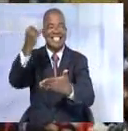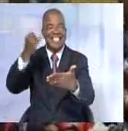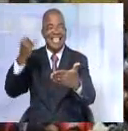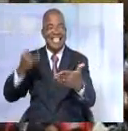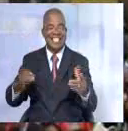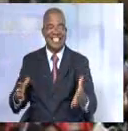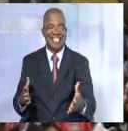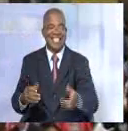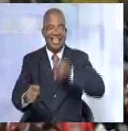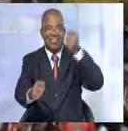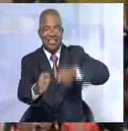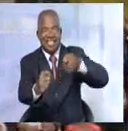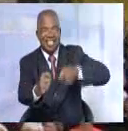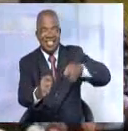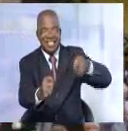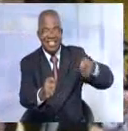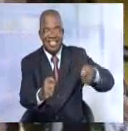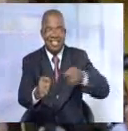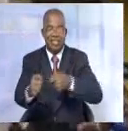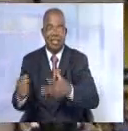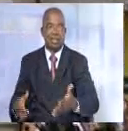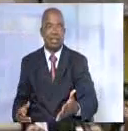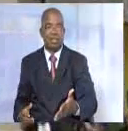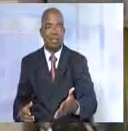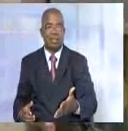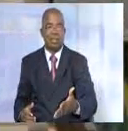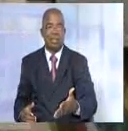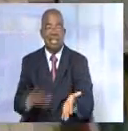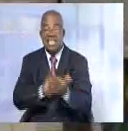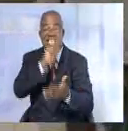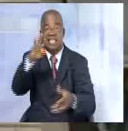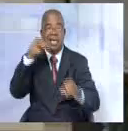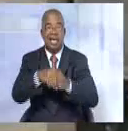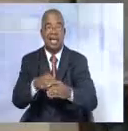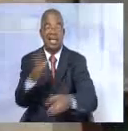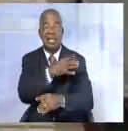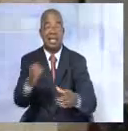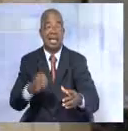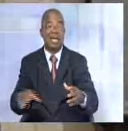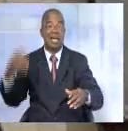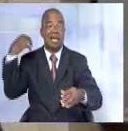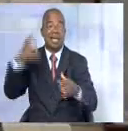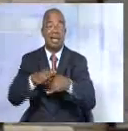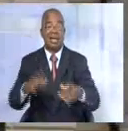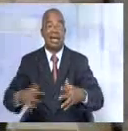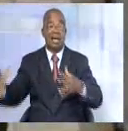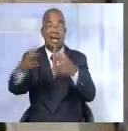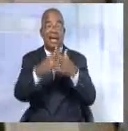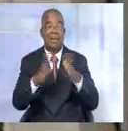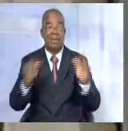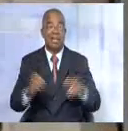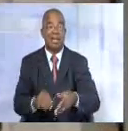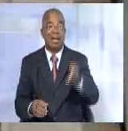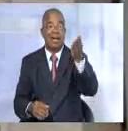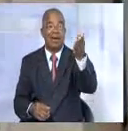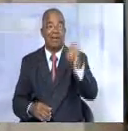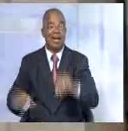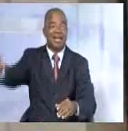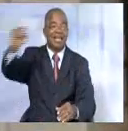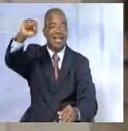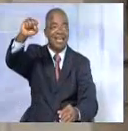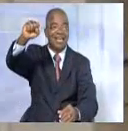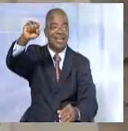samedi soir devant l'ambassade sud-africaine dans la capitale fédérale américaine. La statue est installée à l'endroit même où des